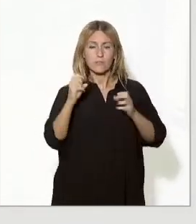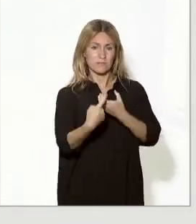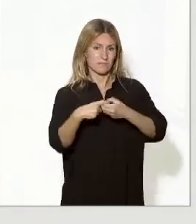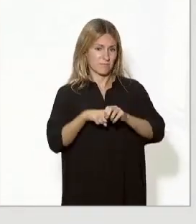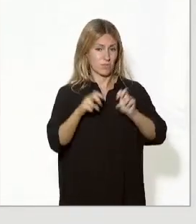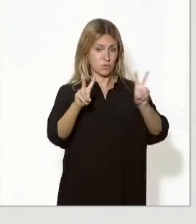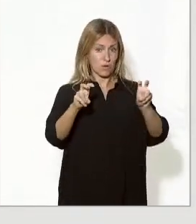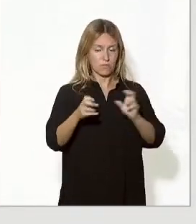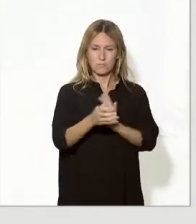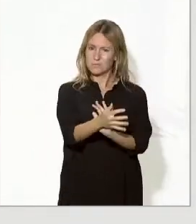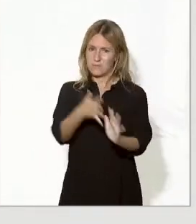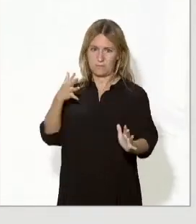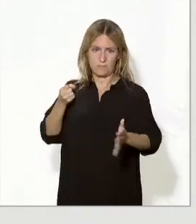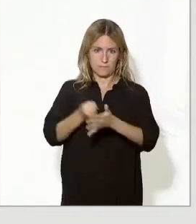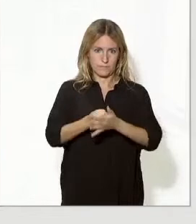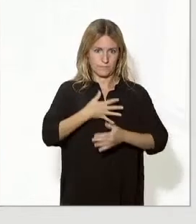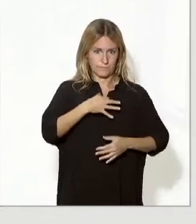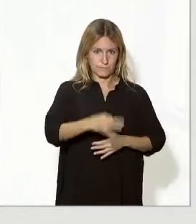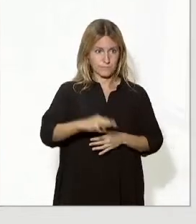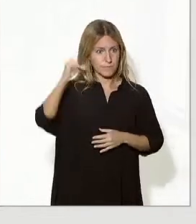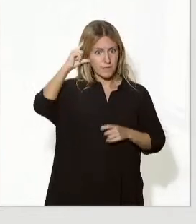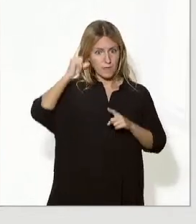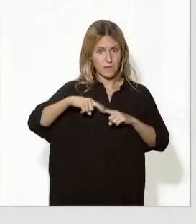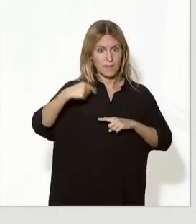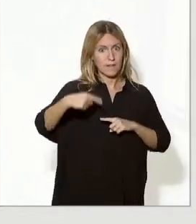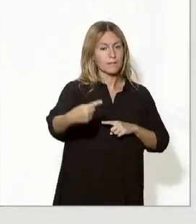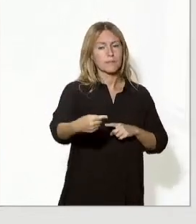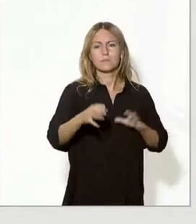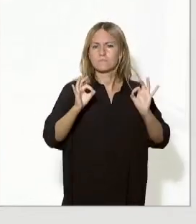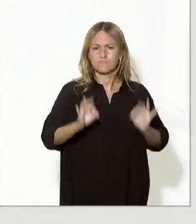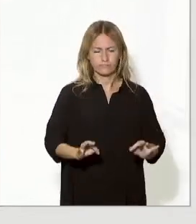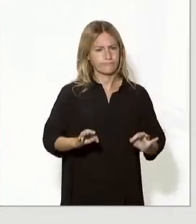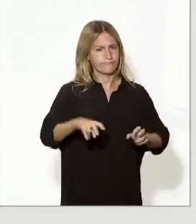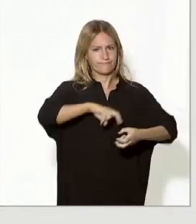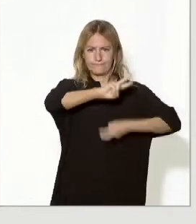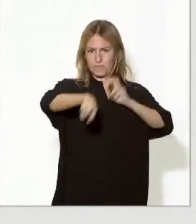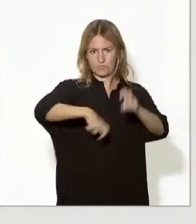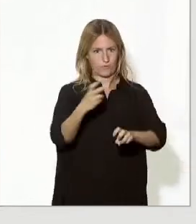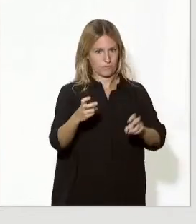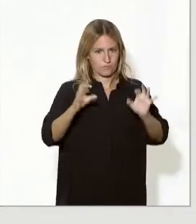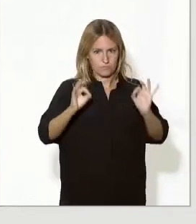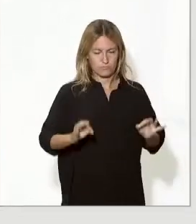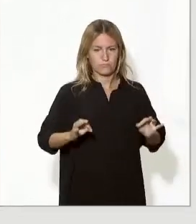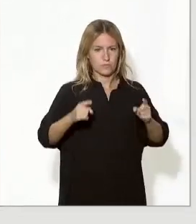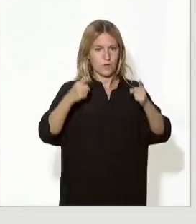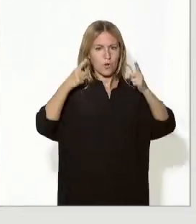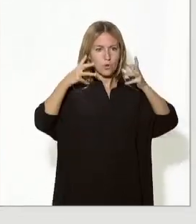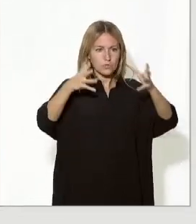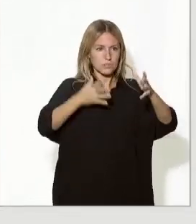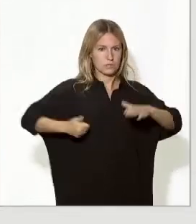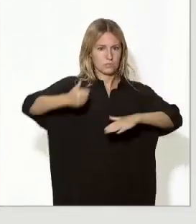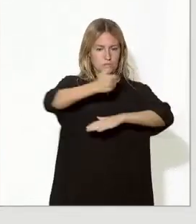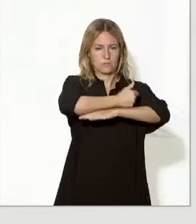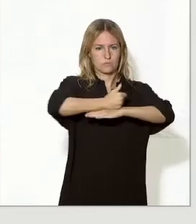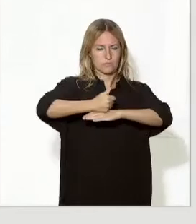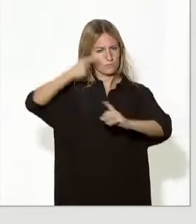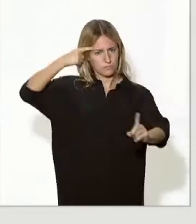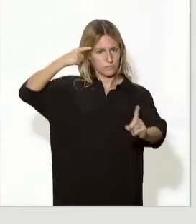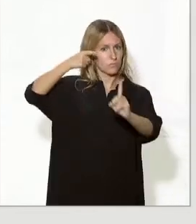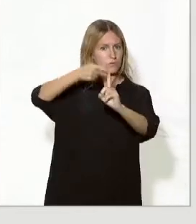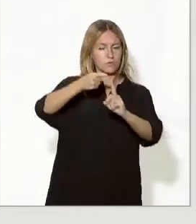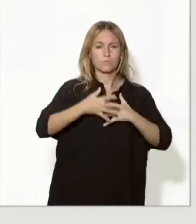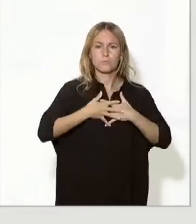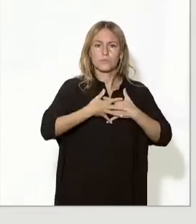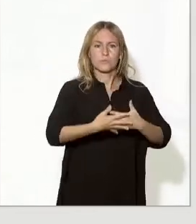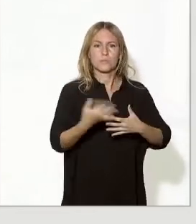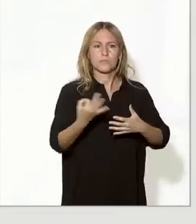màxima celeritat, per tant, en els propers dies quedarà completat i renovat el Consell Executiu amb la voluntat de tirar endavant la